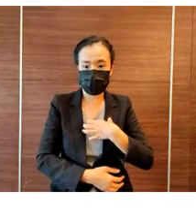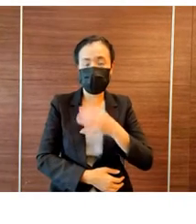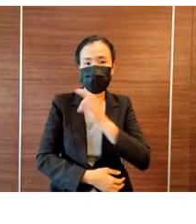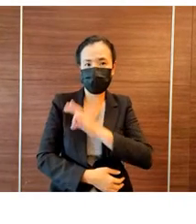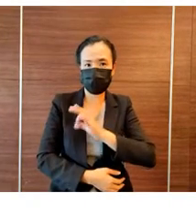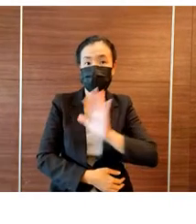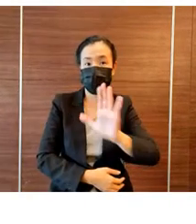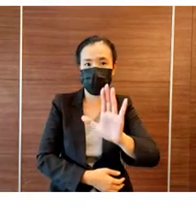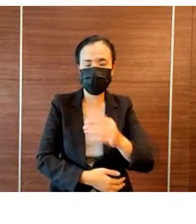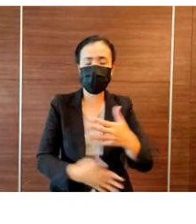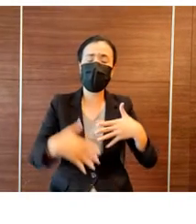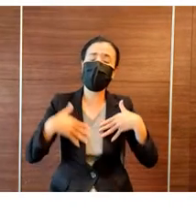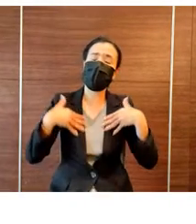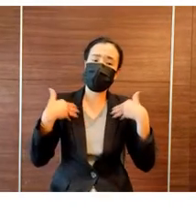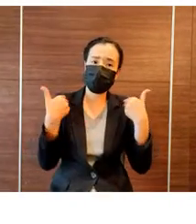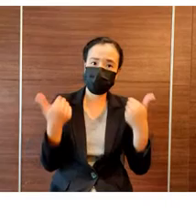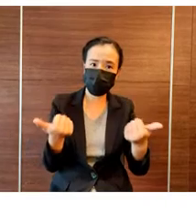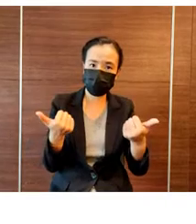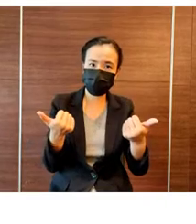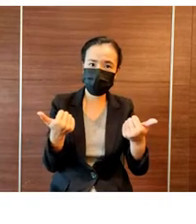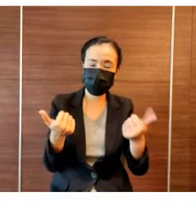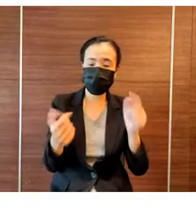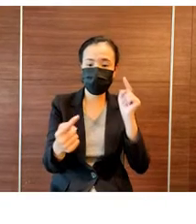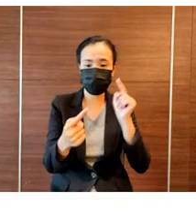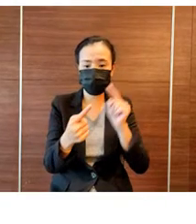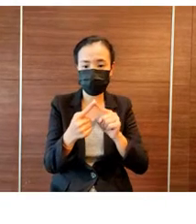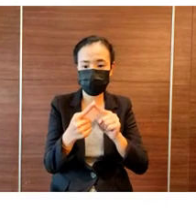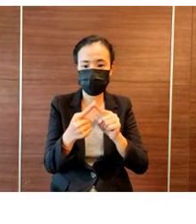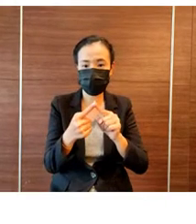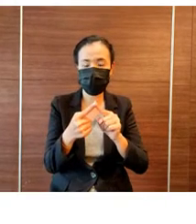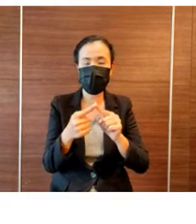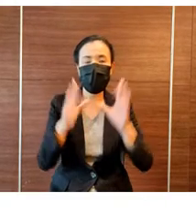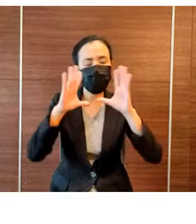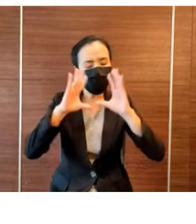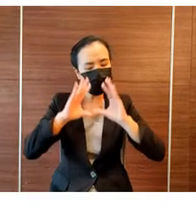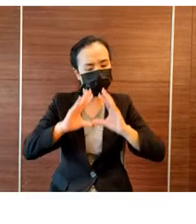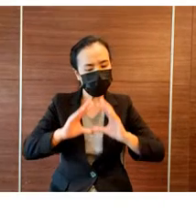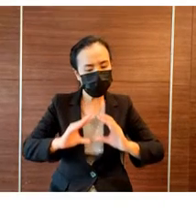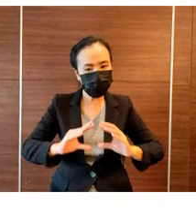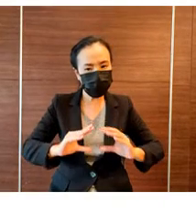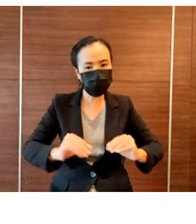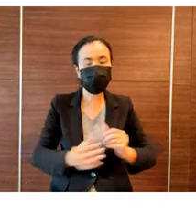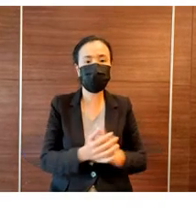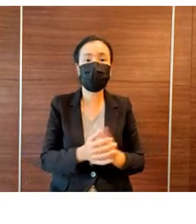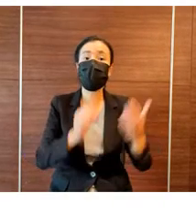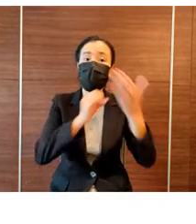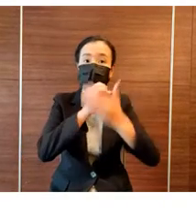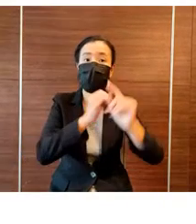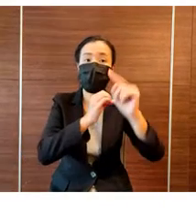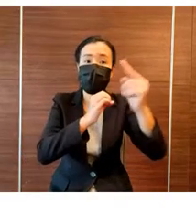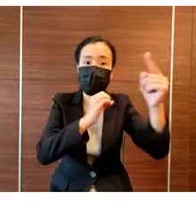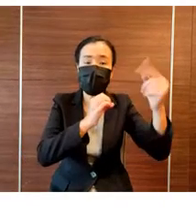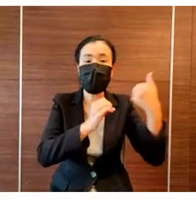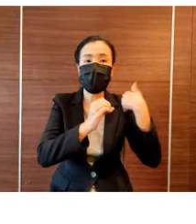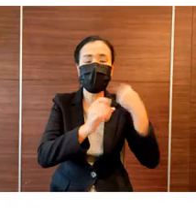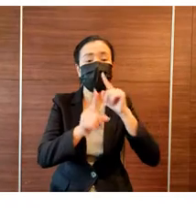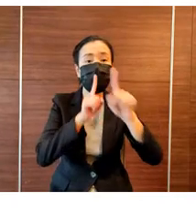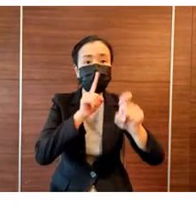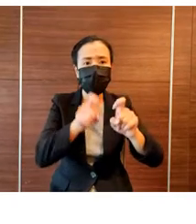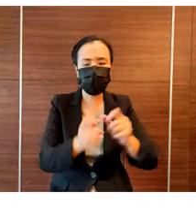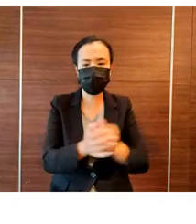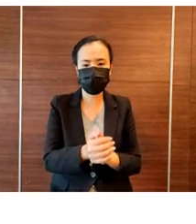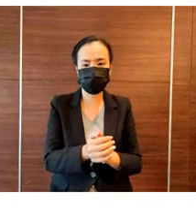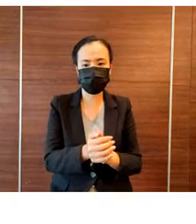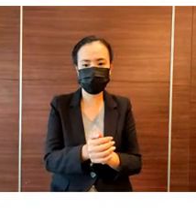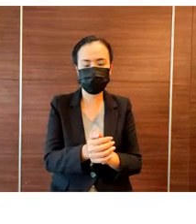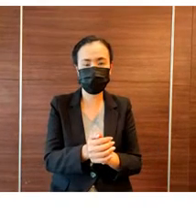กเขาเช่นความสุขบ้างไปตอบโจทย์เรื่องของความผ่อนคลายบ้างเขาก็เริ่มกลับมาใช้เป็นคนเดียวนี่เป็นคำถามหนึ่งเวลาถามคนไข้ว่าเริ่มใ